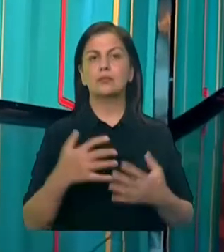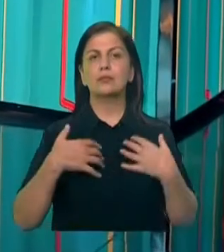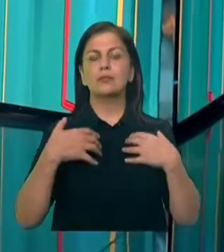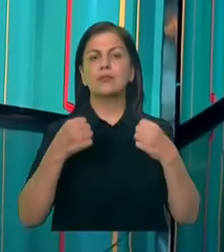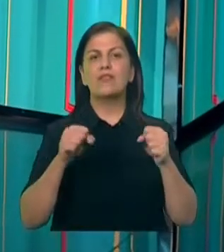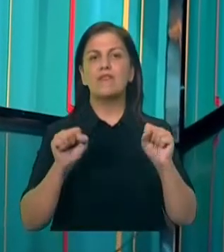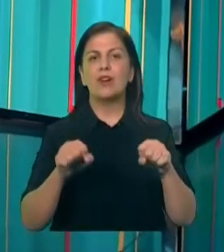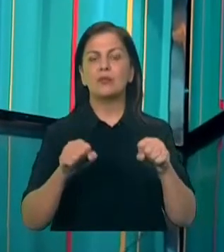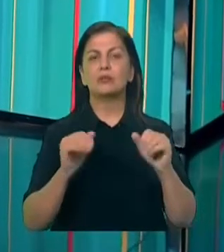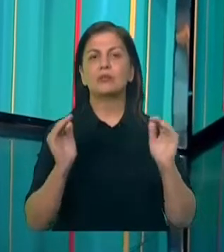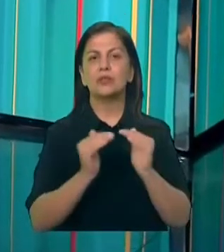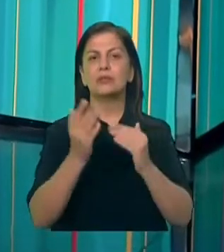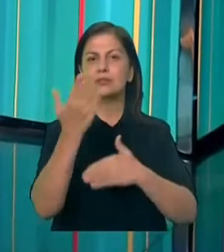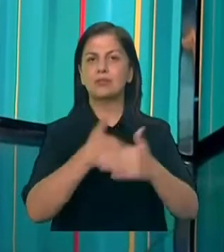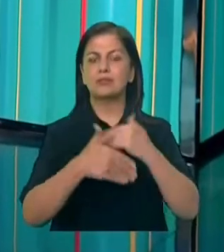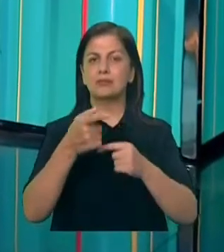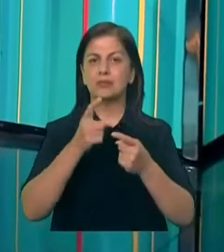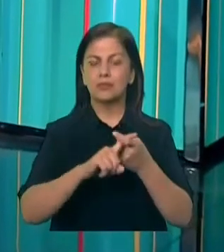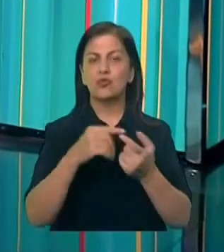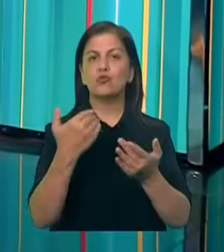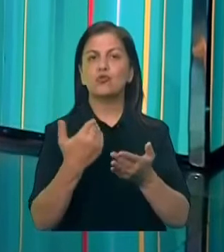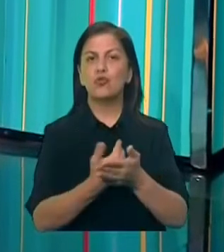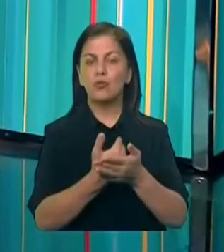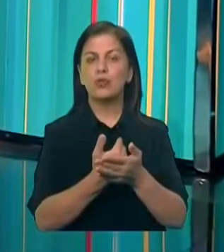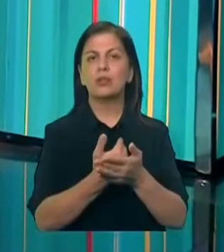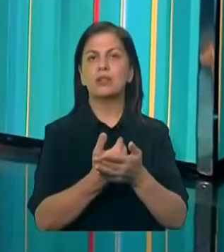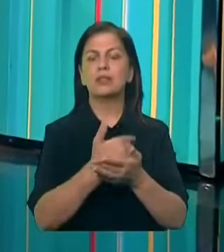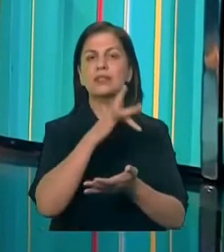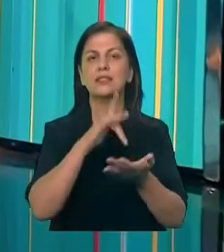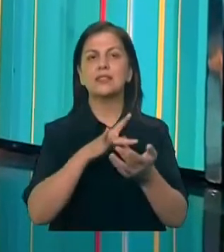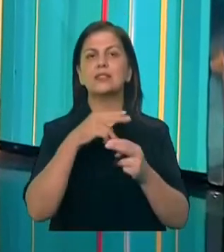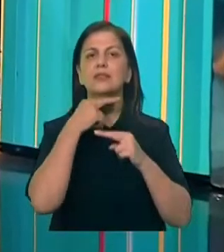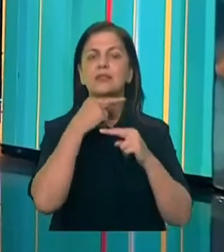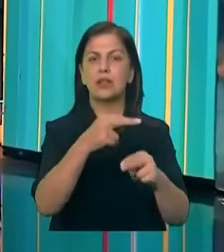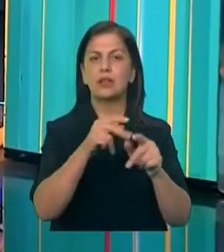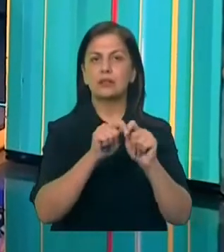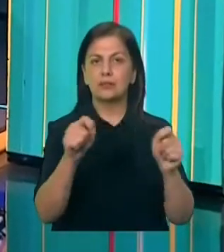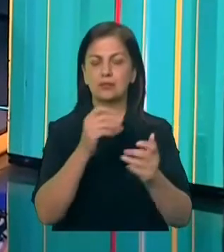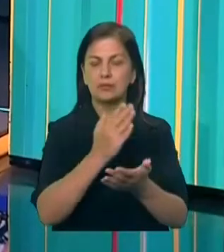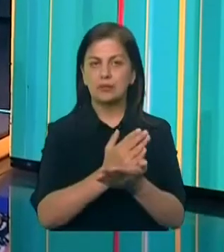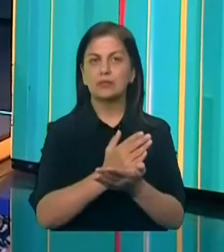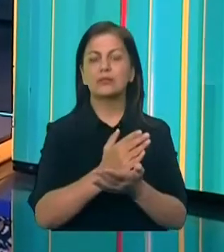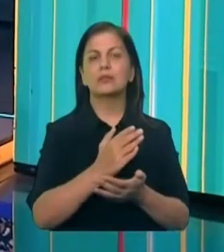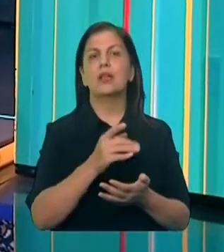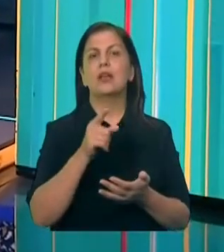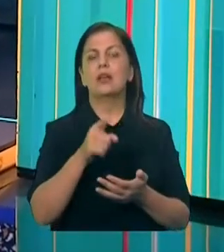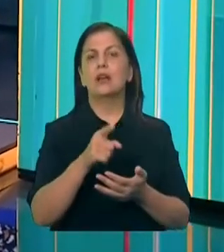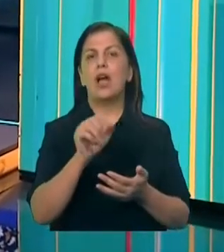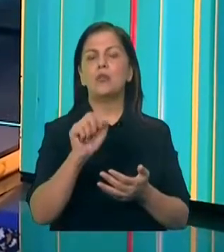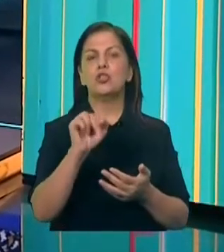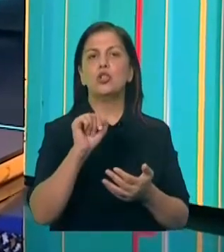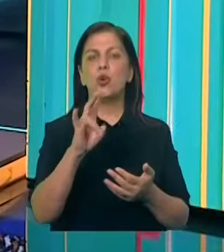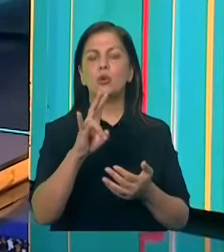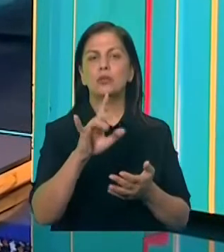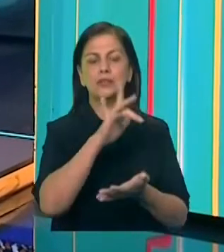Sağlamlıq imkanları məhdud uşaqlar üçün yeni günərsi qayğı mərkəzi açılıb. Sosial Xidmətlər Agentliyinin Abşeronda istifadəyə